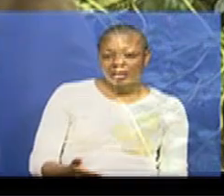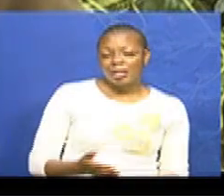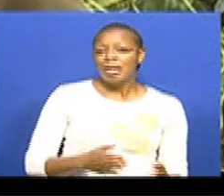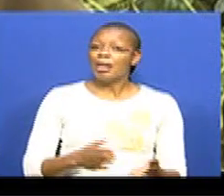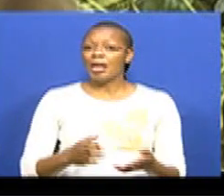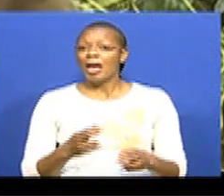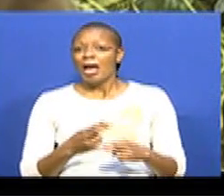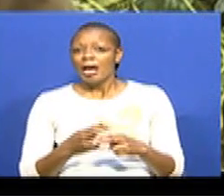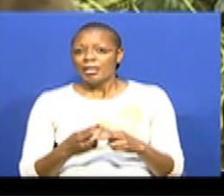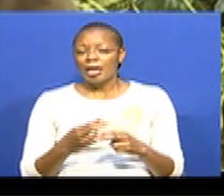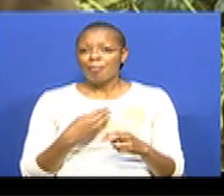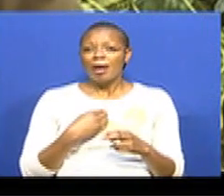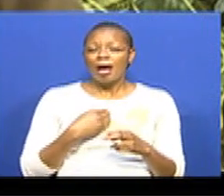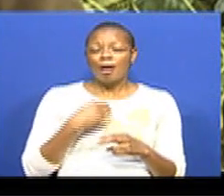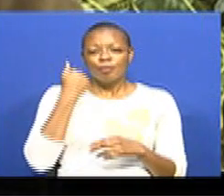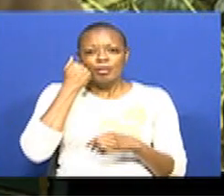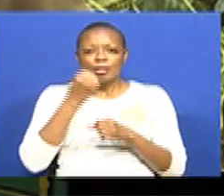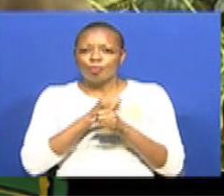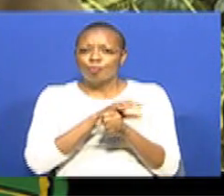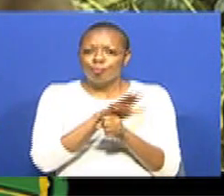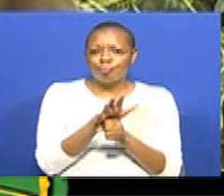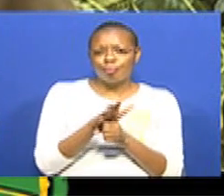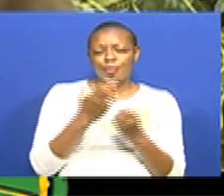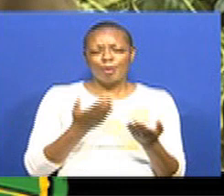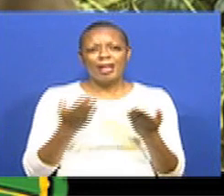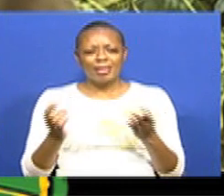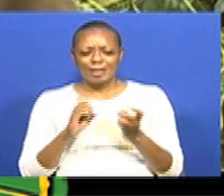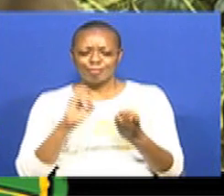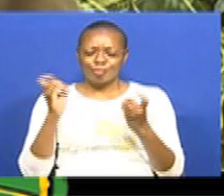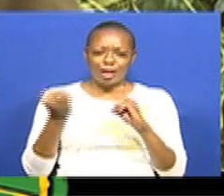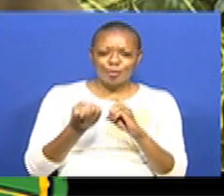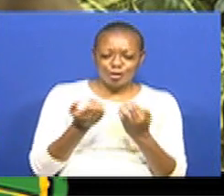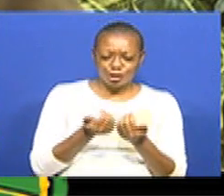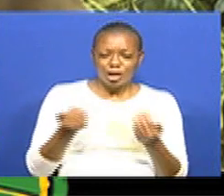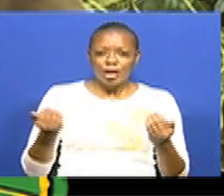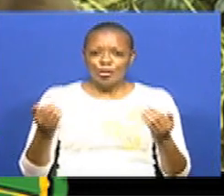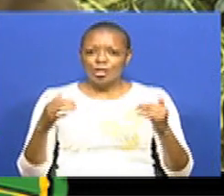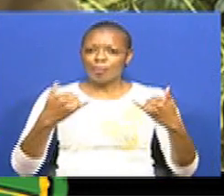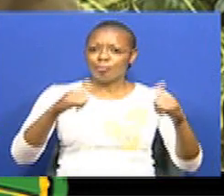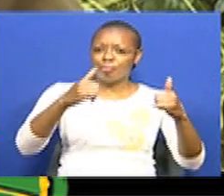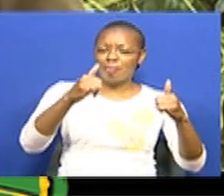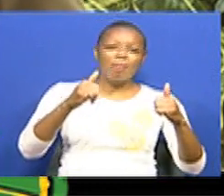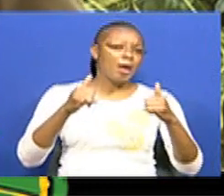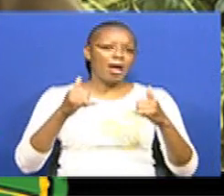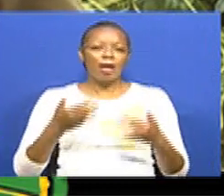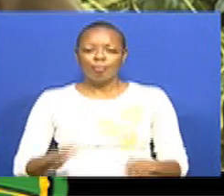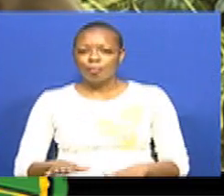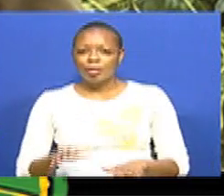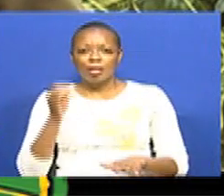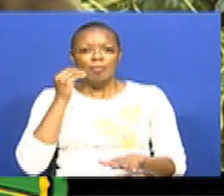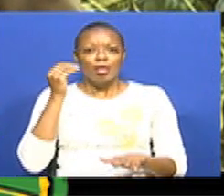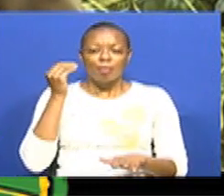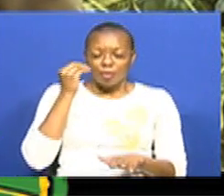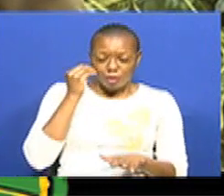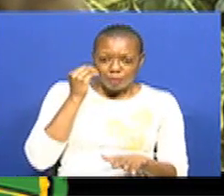Msimu huu wa corona mambo yamebadilika sana, ikitia ndani watoto wa shule. Basi ili kuwafanya